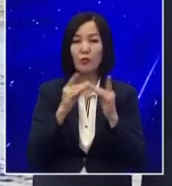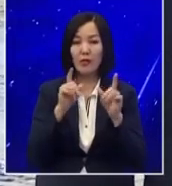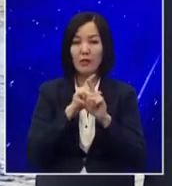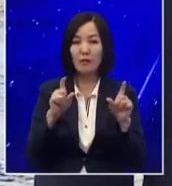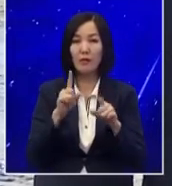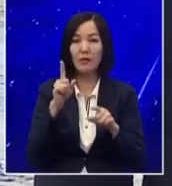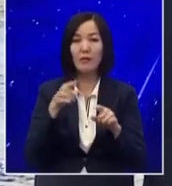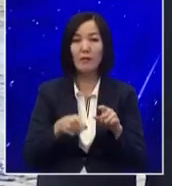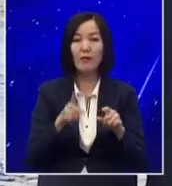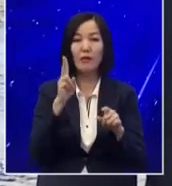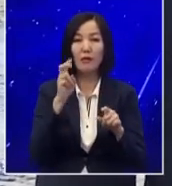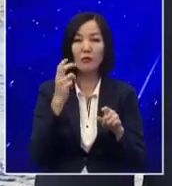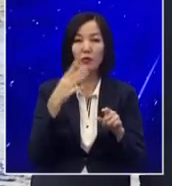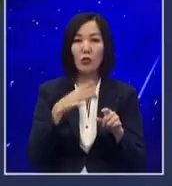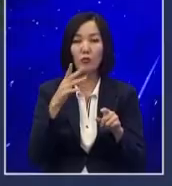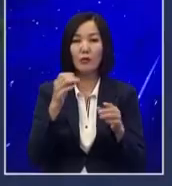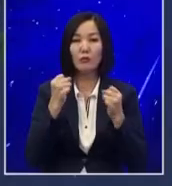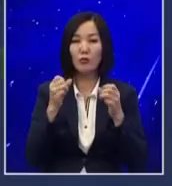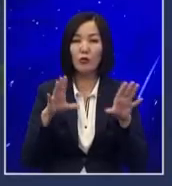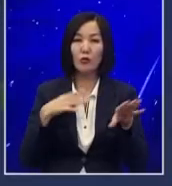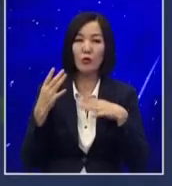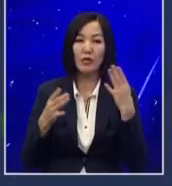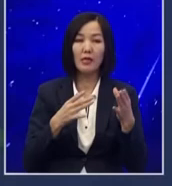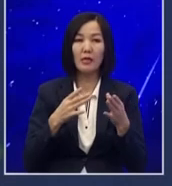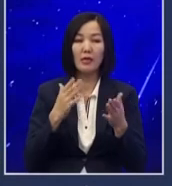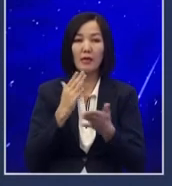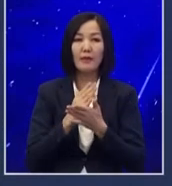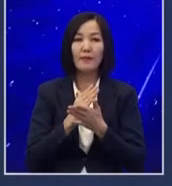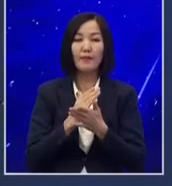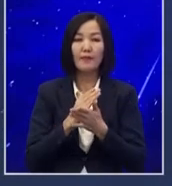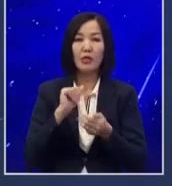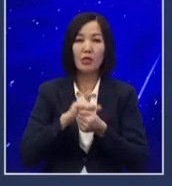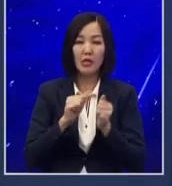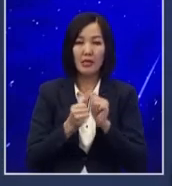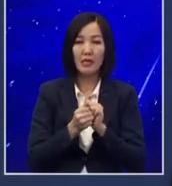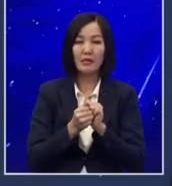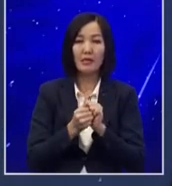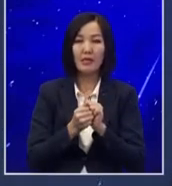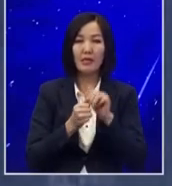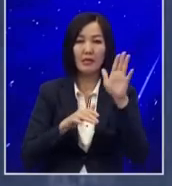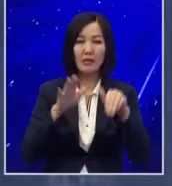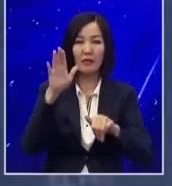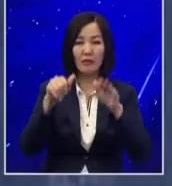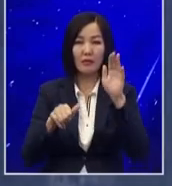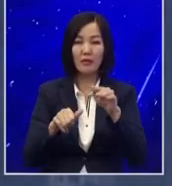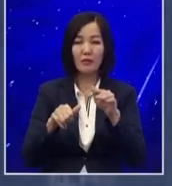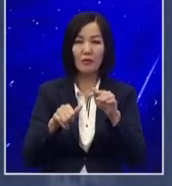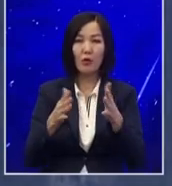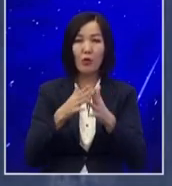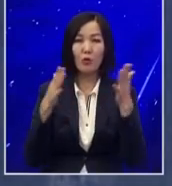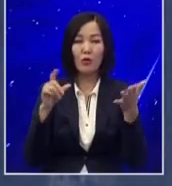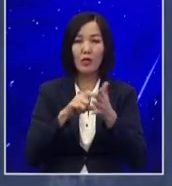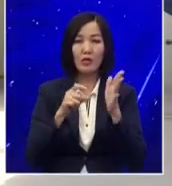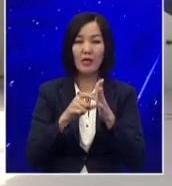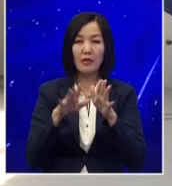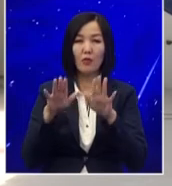бала спорттың 12 түрімен айналысады. Жасанды жартас өрмелеу бізде ол қарастылған, ол жаңағы үлкен залда бір бұрышына